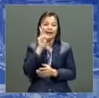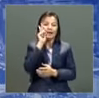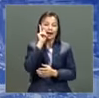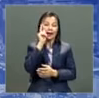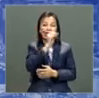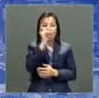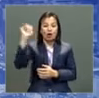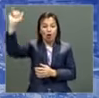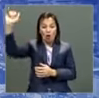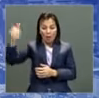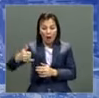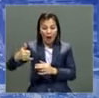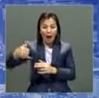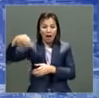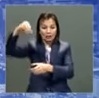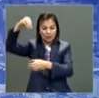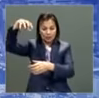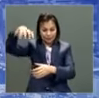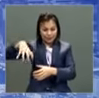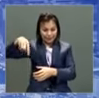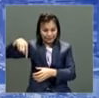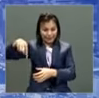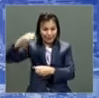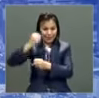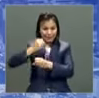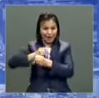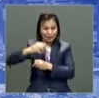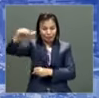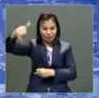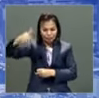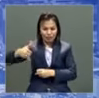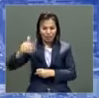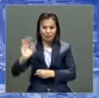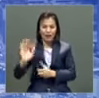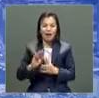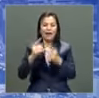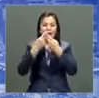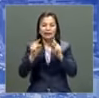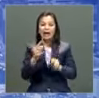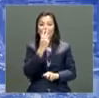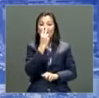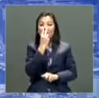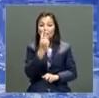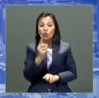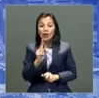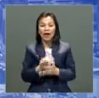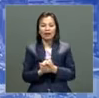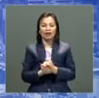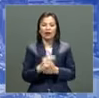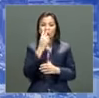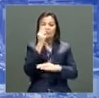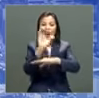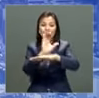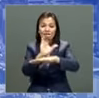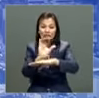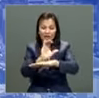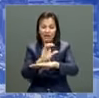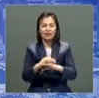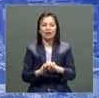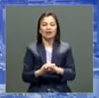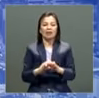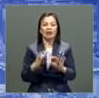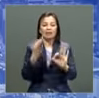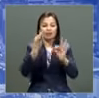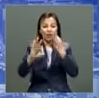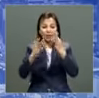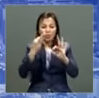ไม่ได้มาติดตามในอาคารตึกสันติไมตรีทำเนียบรัฐบาลแต่ว่าจะติดตามผ่านทางการถ่ายทอดสดการไลฟ์ต่างๆนะคะ